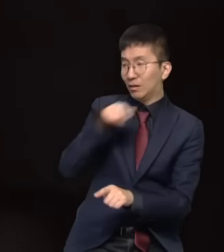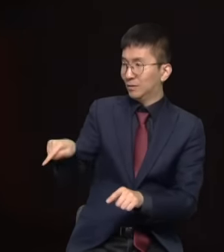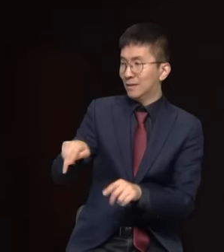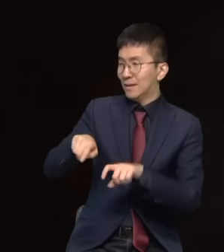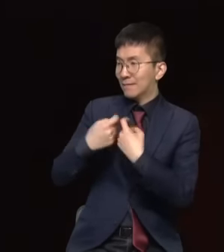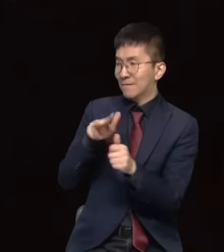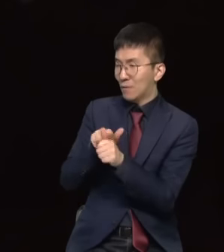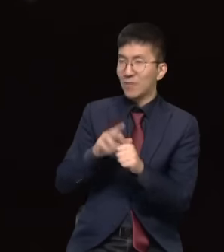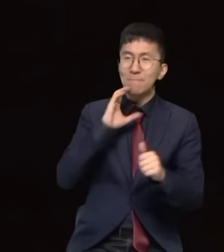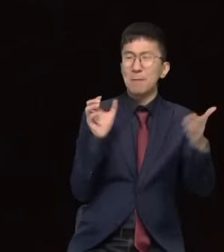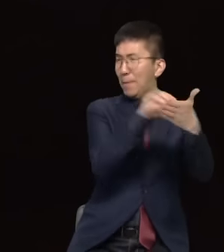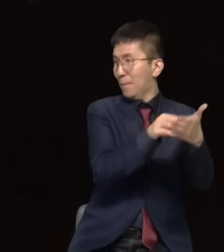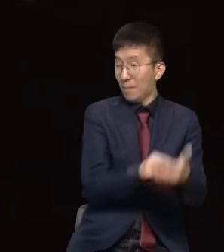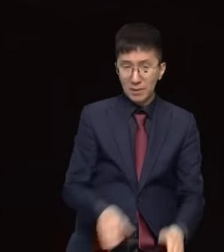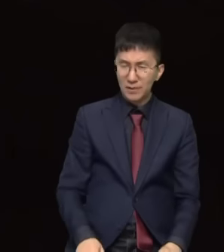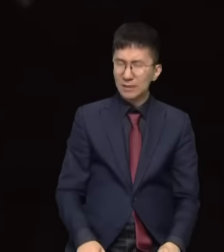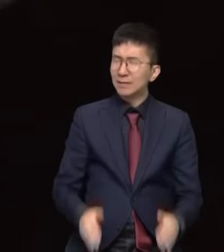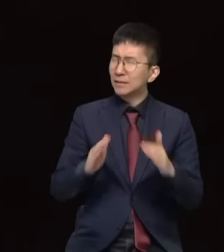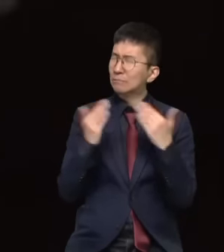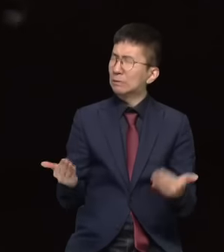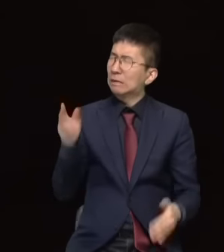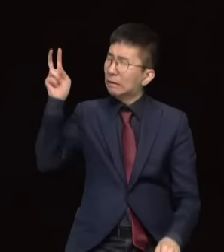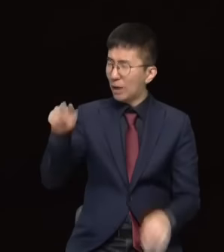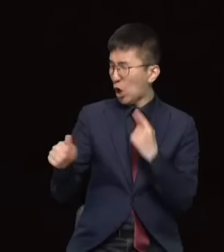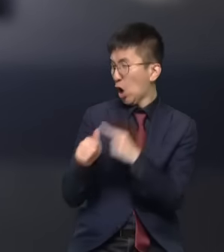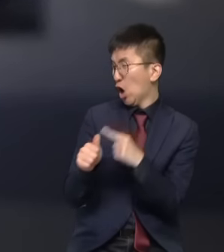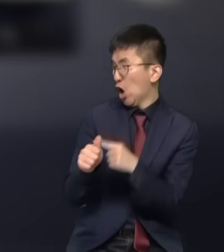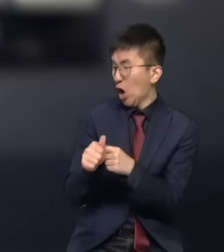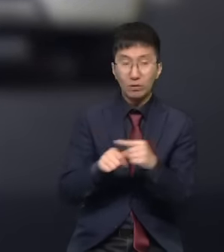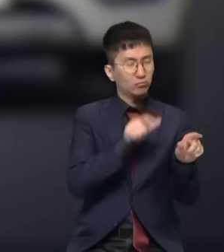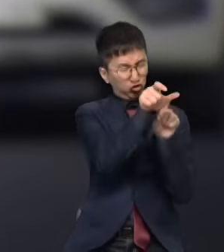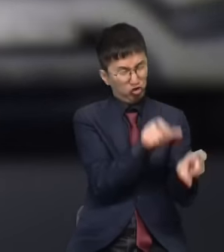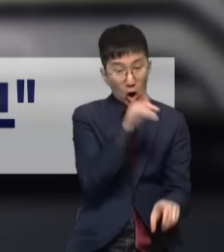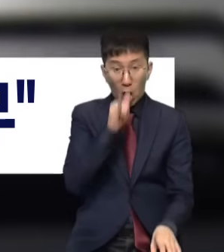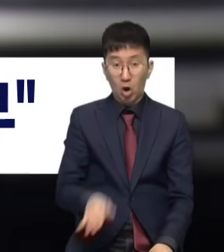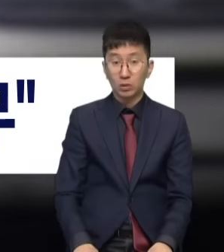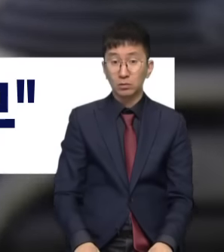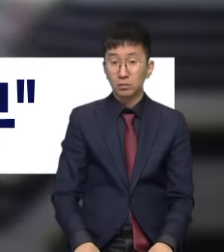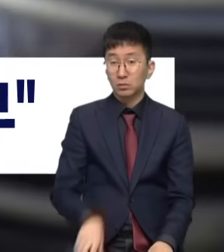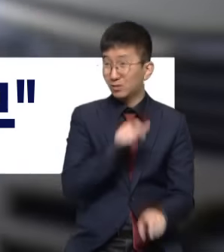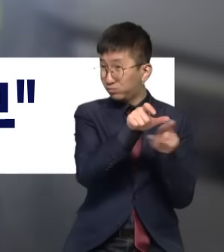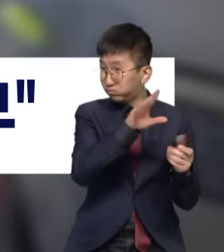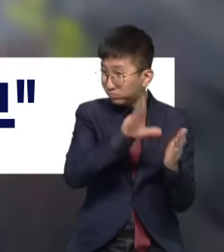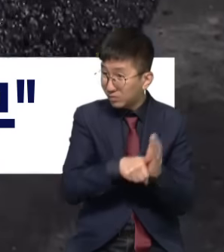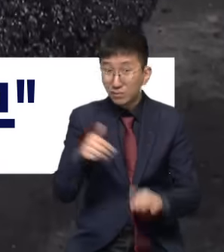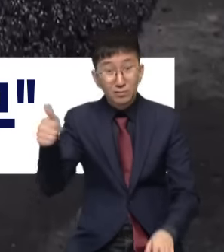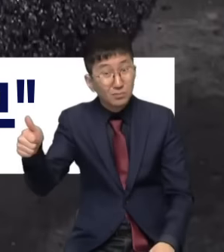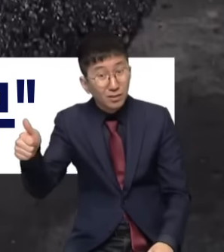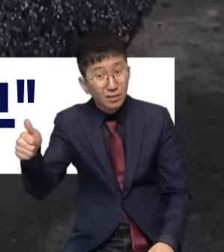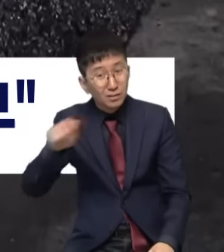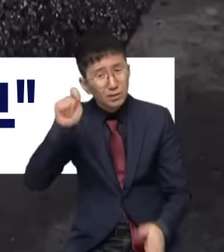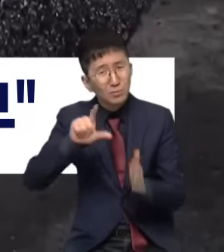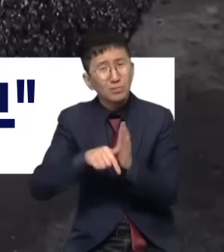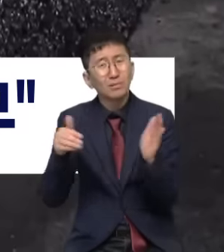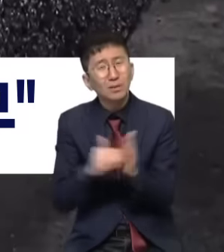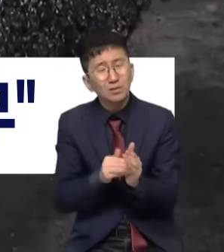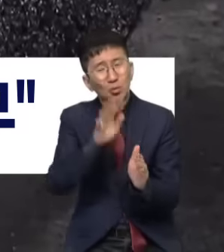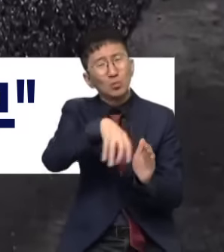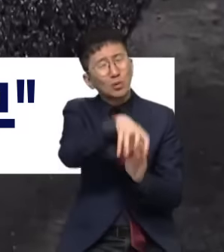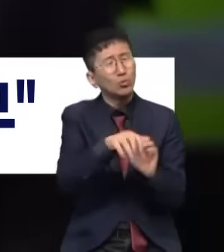거란 각종 비난도 올라왔습니다 김포은 비이 올라왔던 시에가 지공